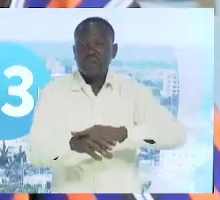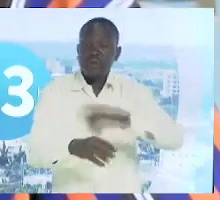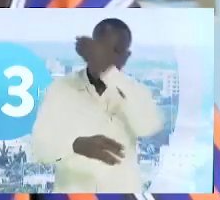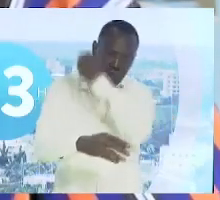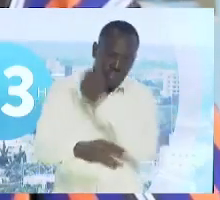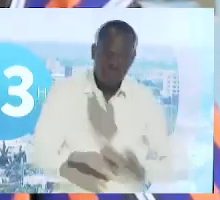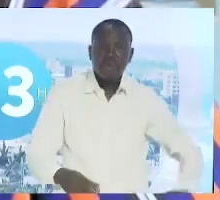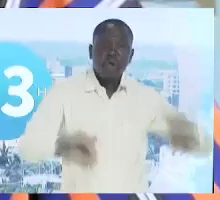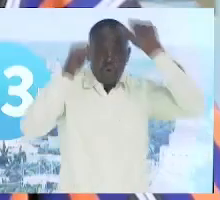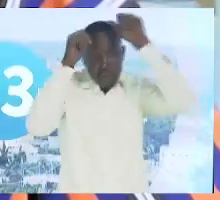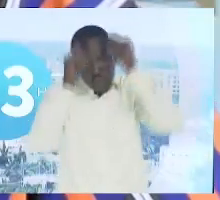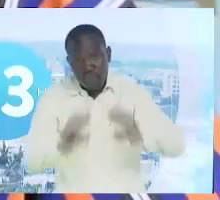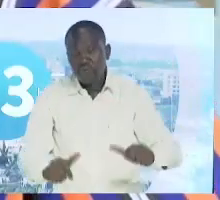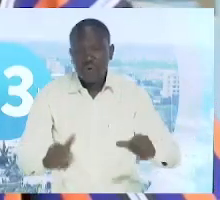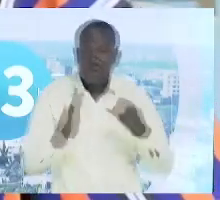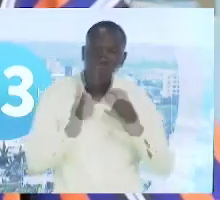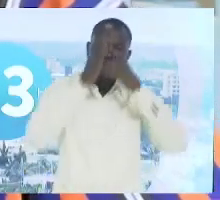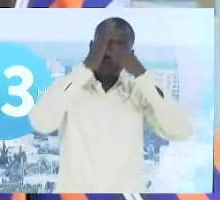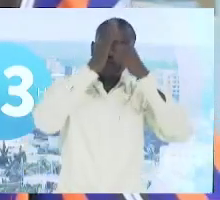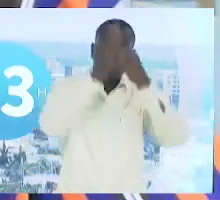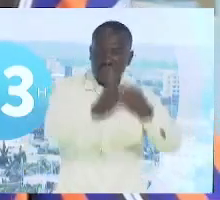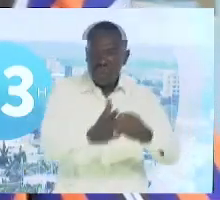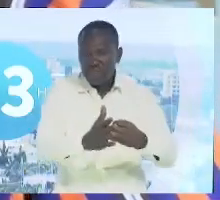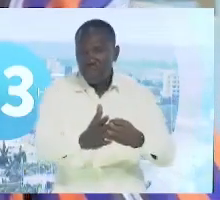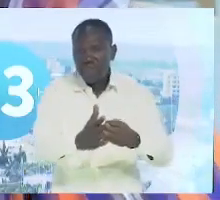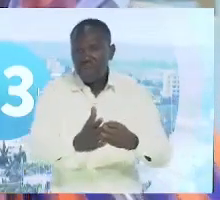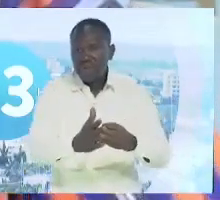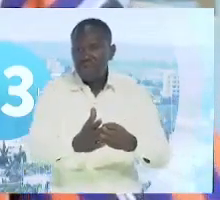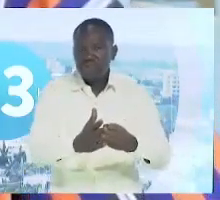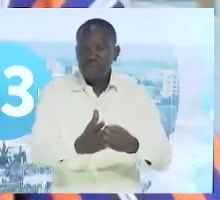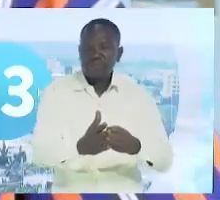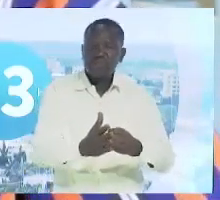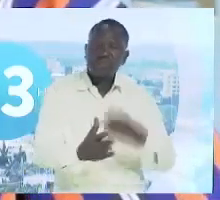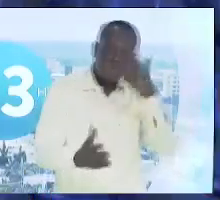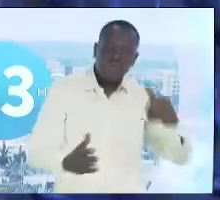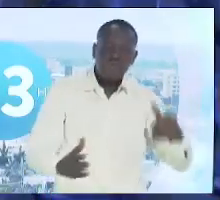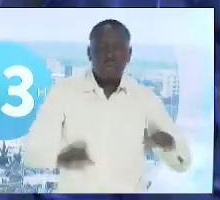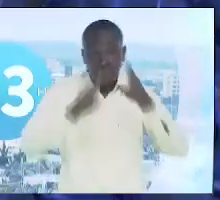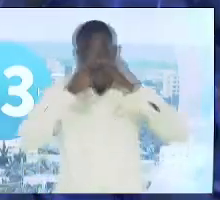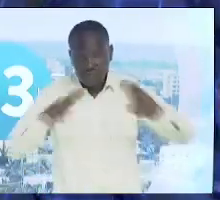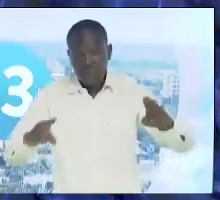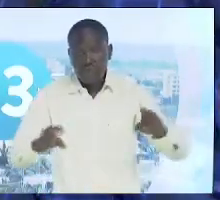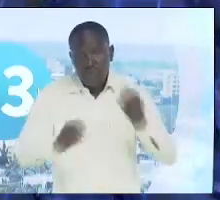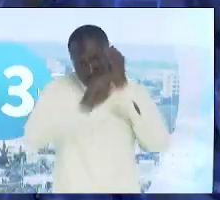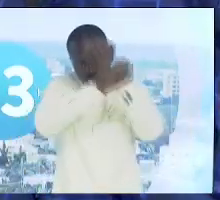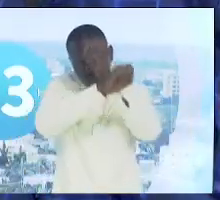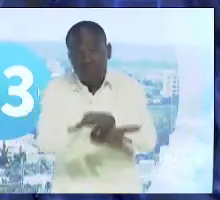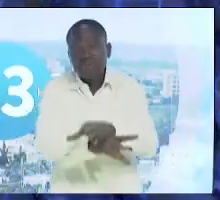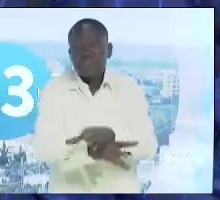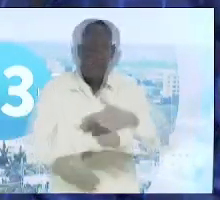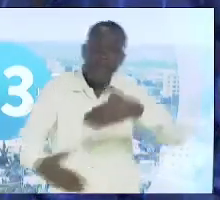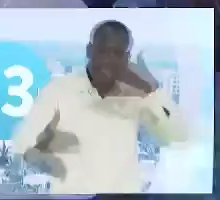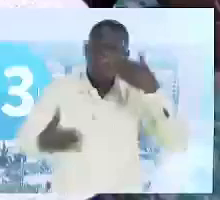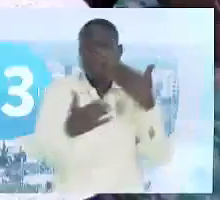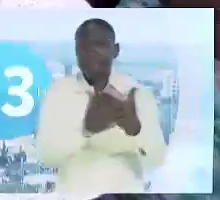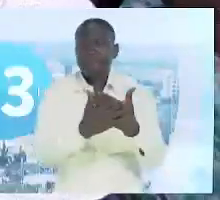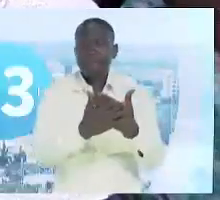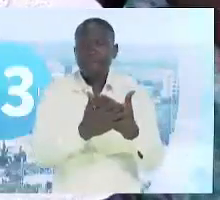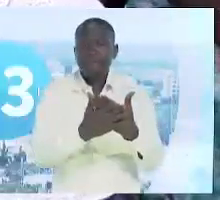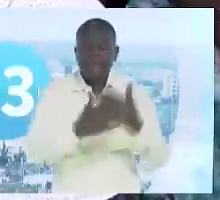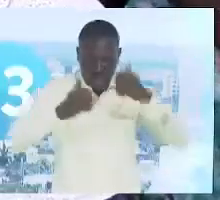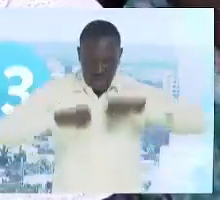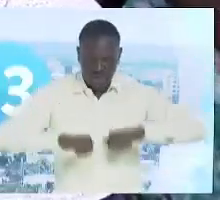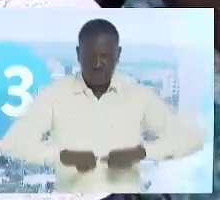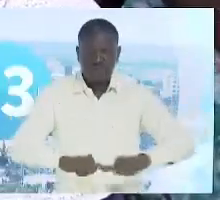pour pouvoir éduquer nos enfants à la maison. On doit les conseiller normalement et de suivre le